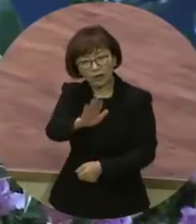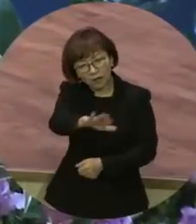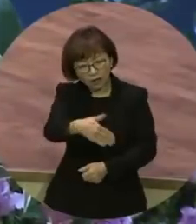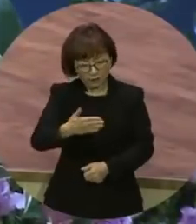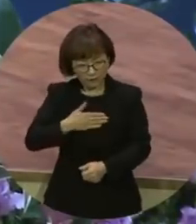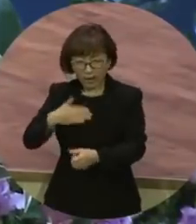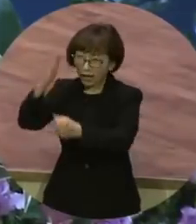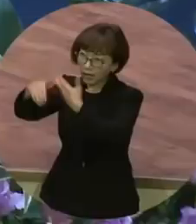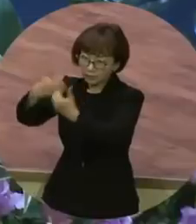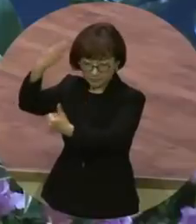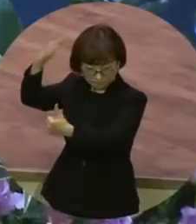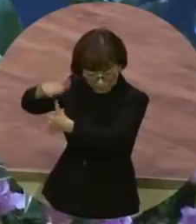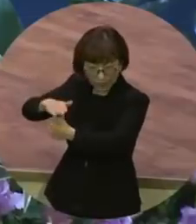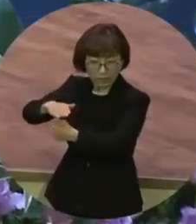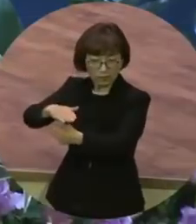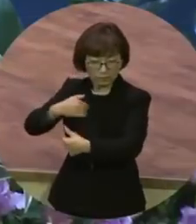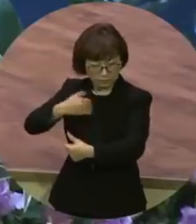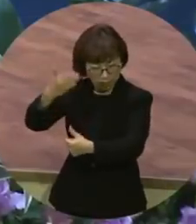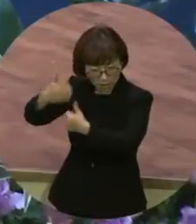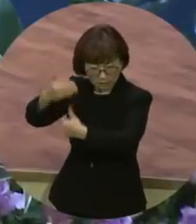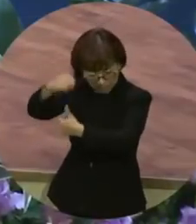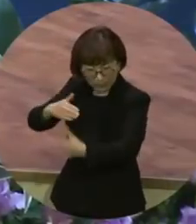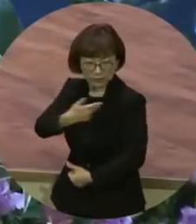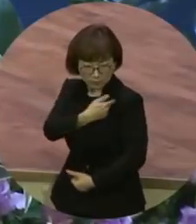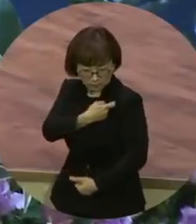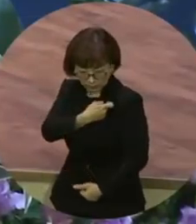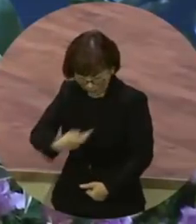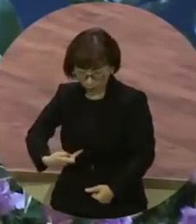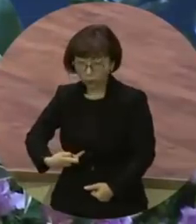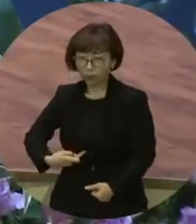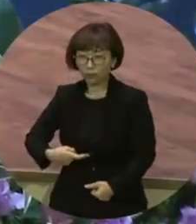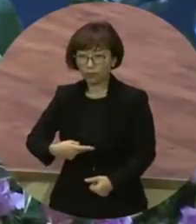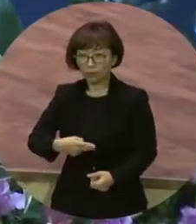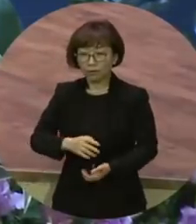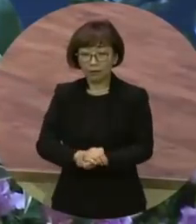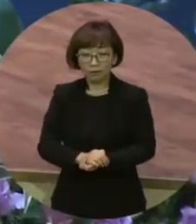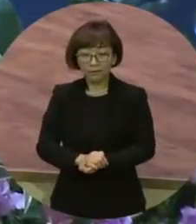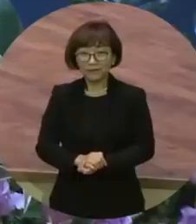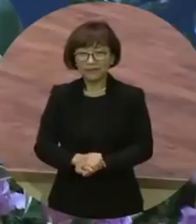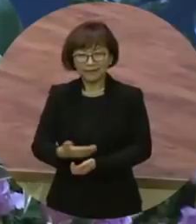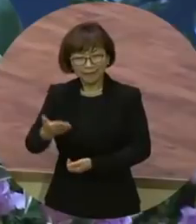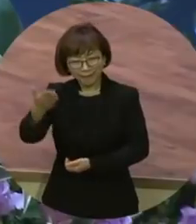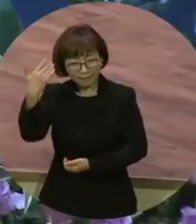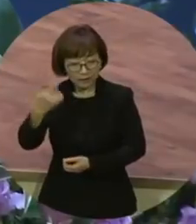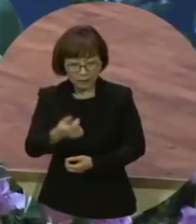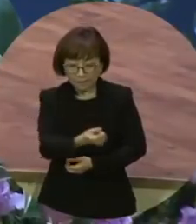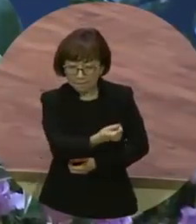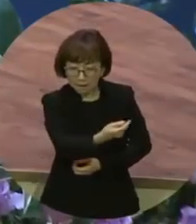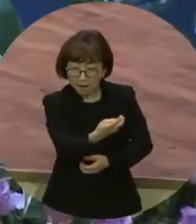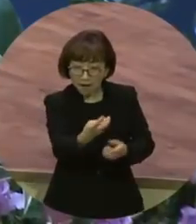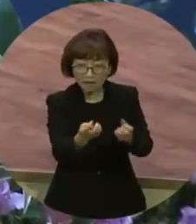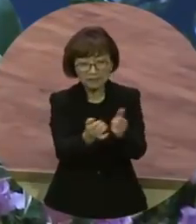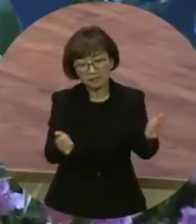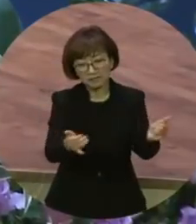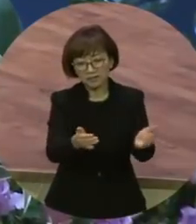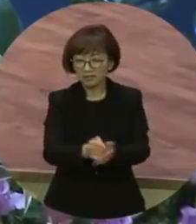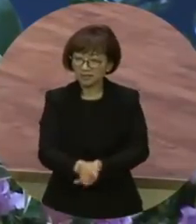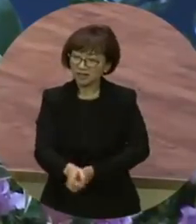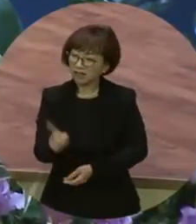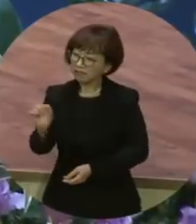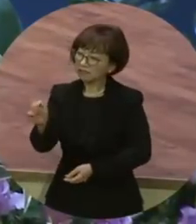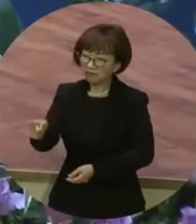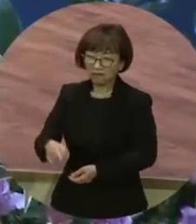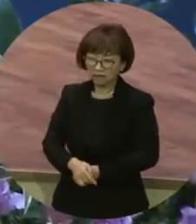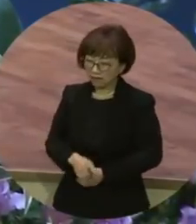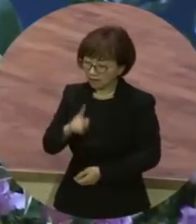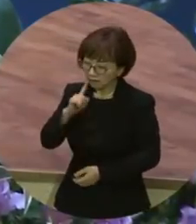되었습니다. 특히 오늘 읽은 본문은 당시 바울을 대적했던 소수의 사람들이 너는 건강하지 못하지 않냐?